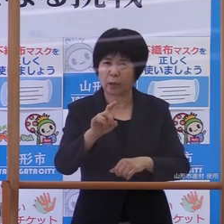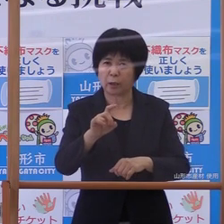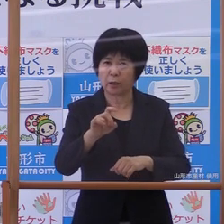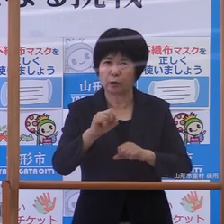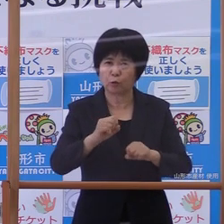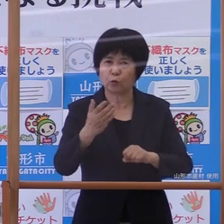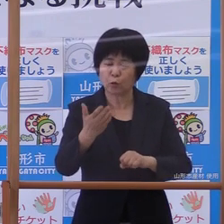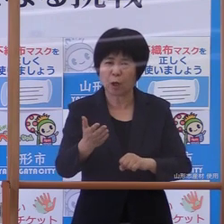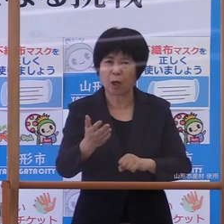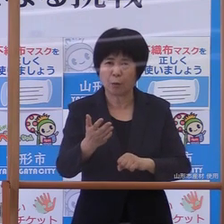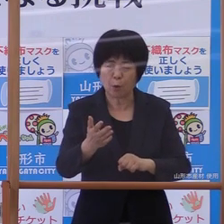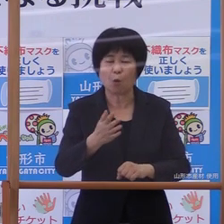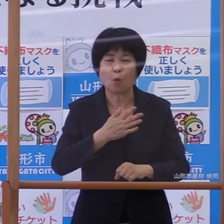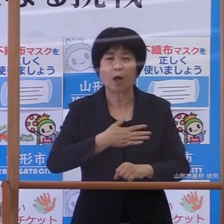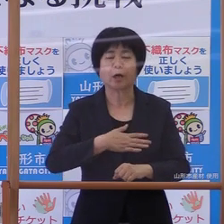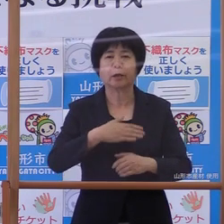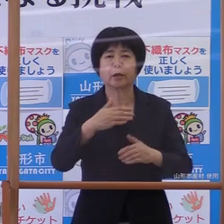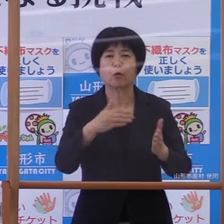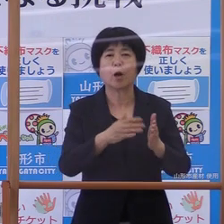教えてください。 はい、